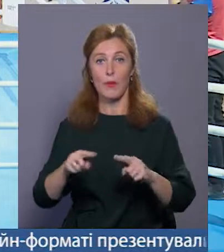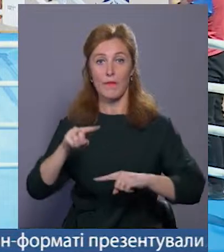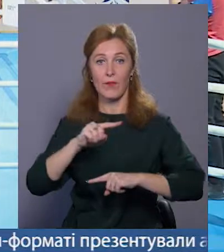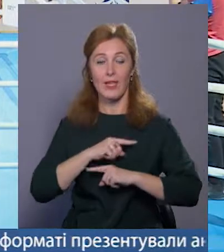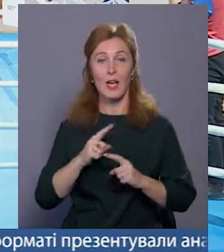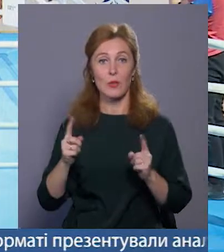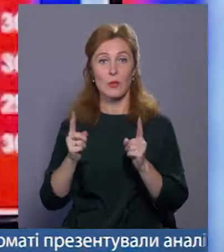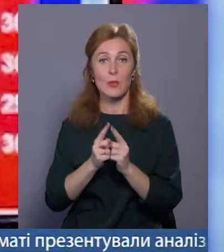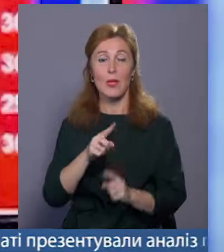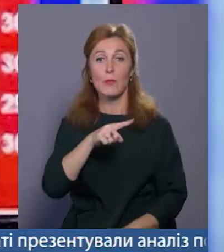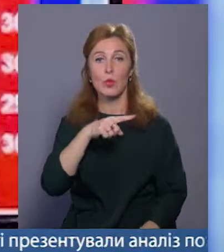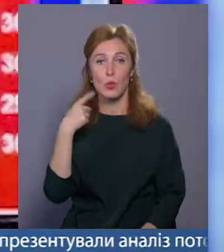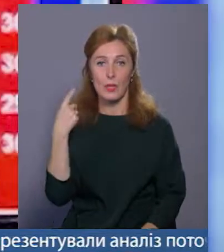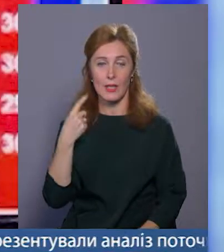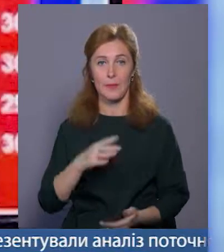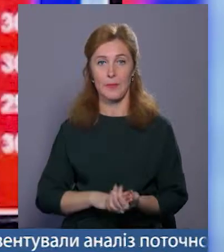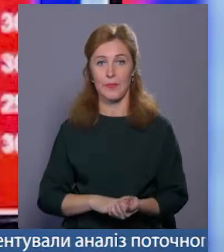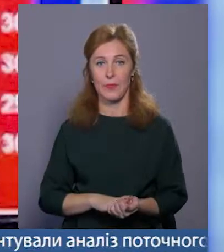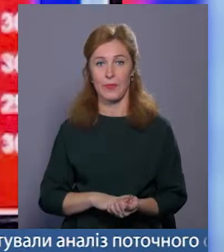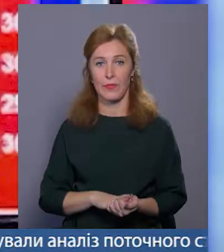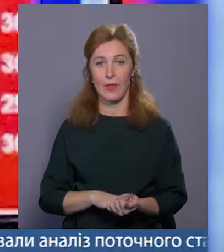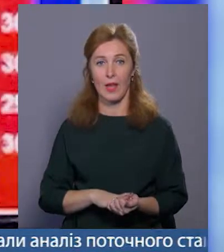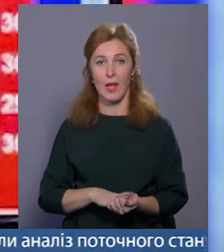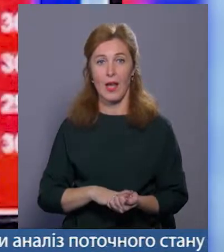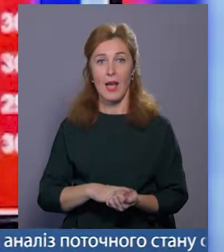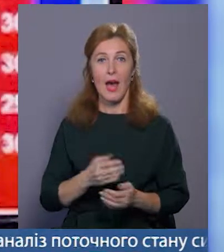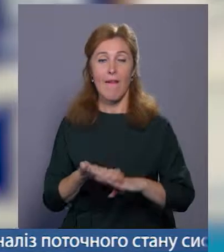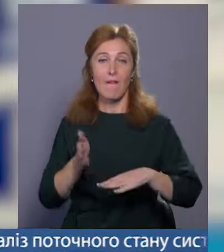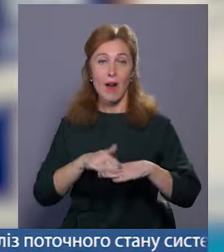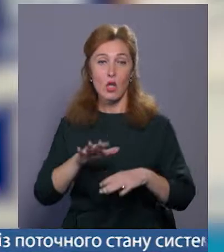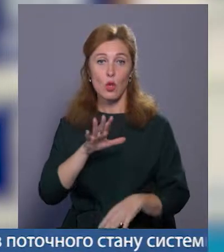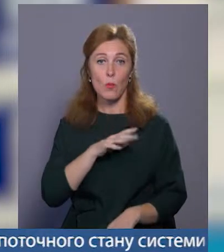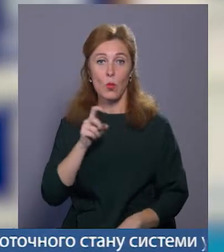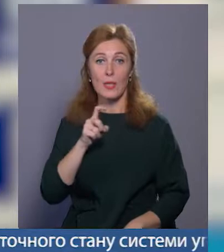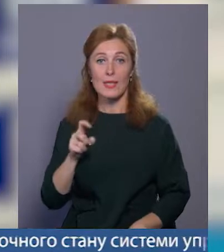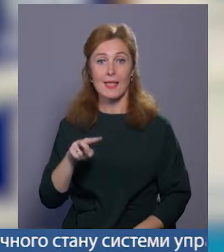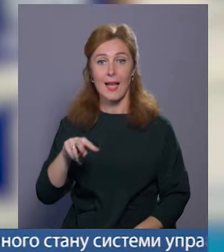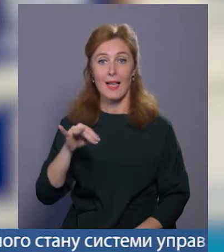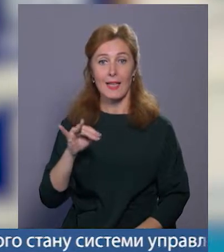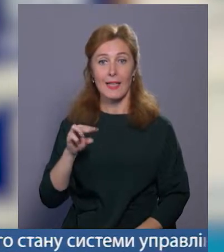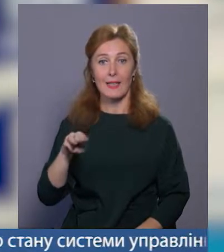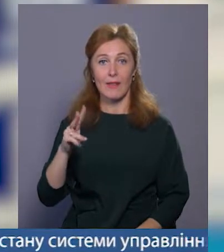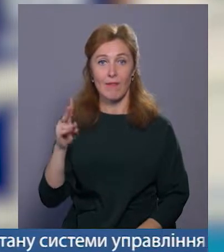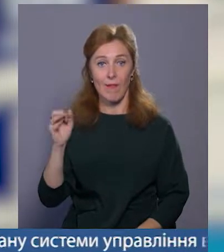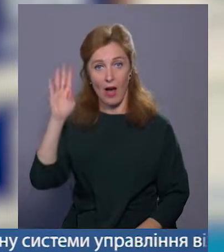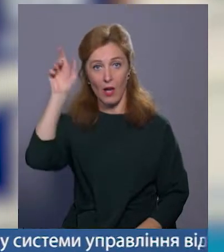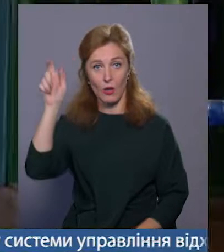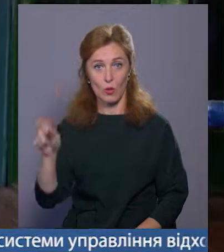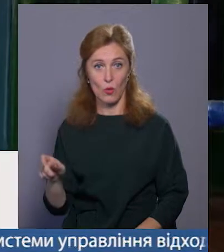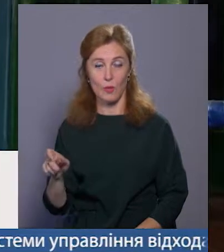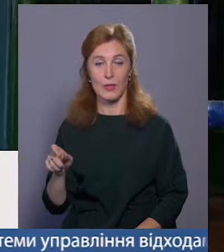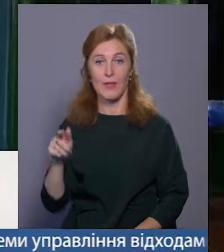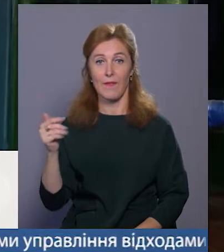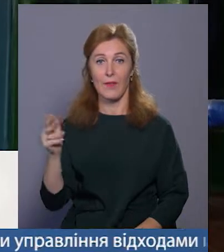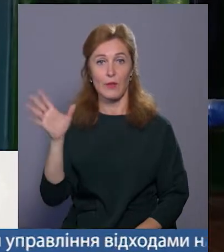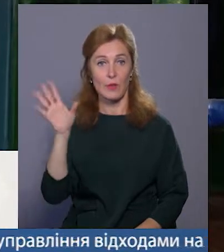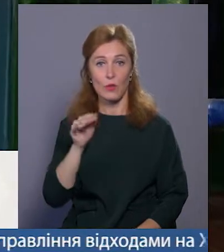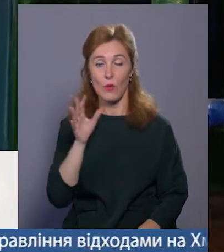із Росії. Важче, звісно, з литовцем було, тому що він нижче ростом, весь час йшов, атакував,